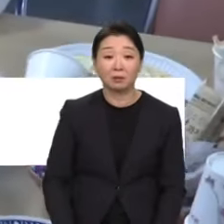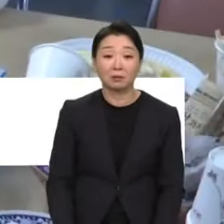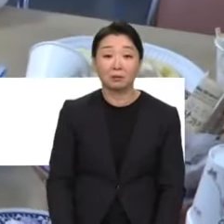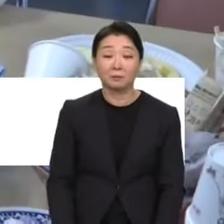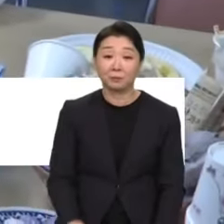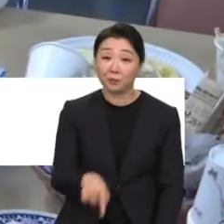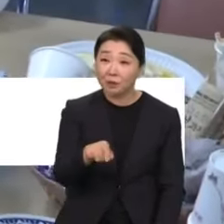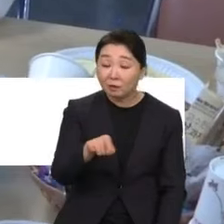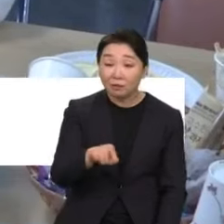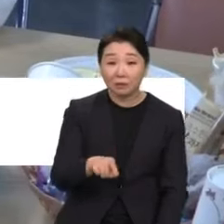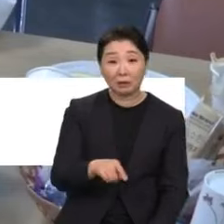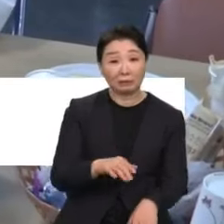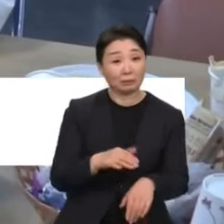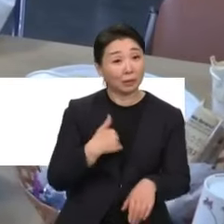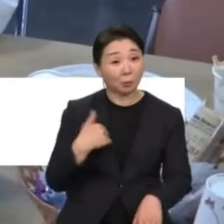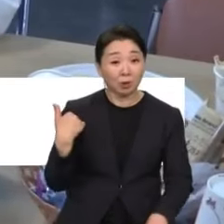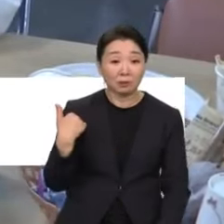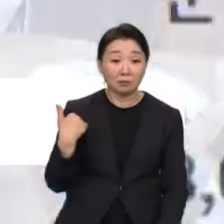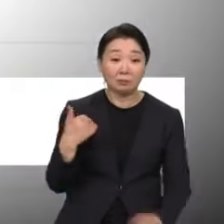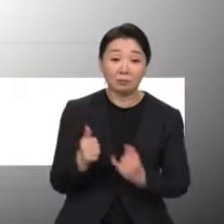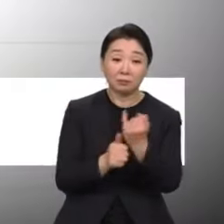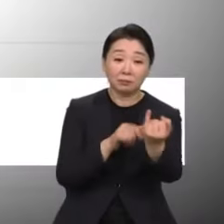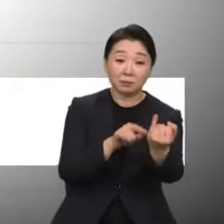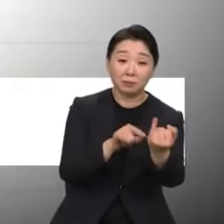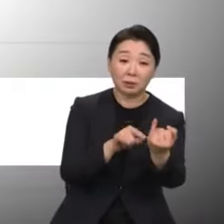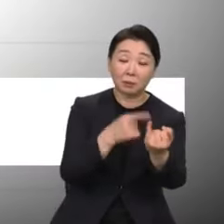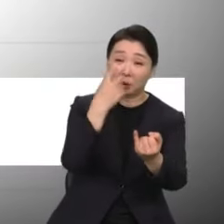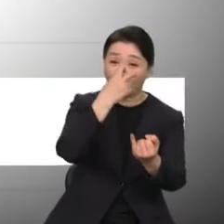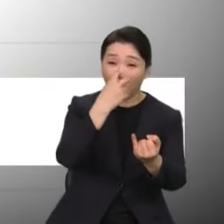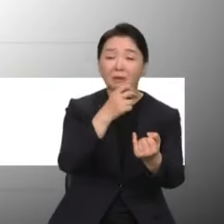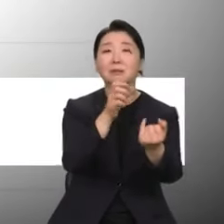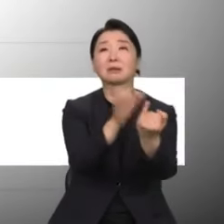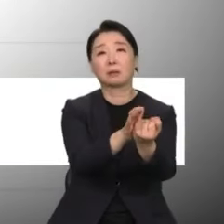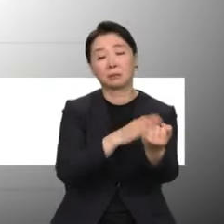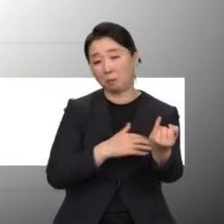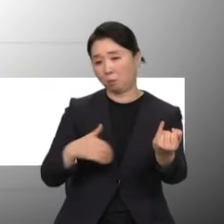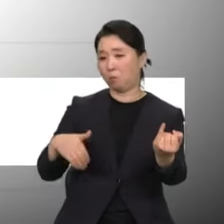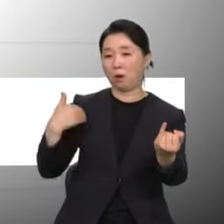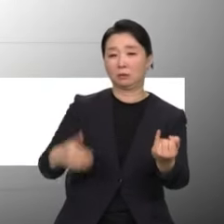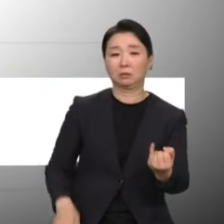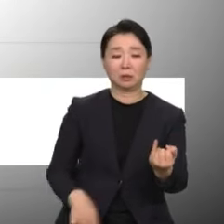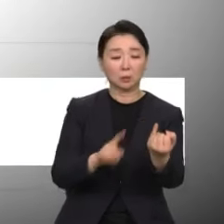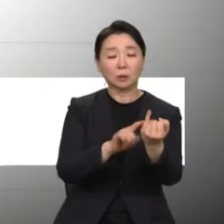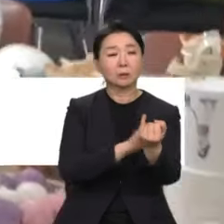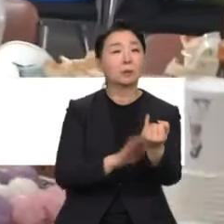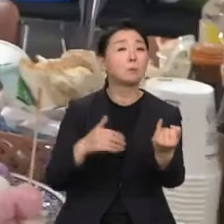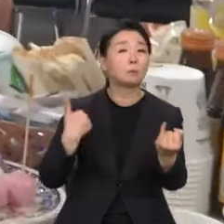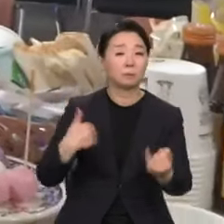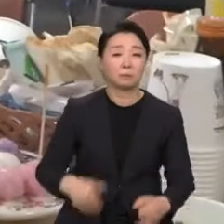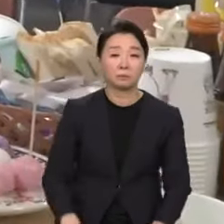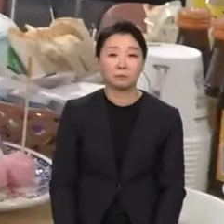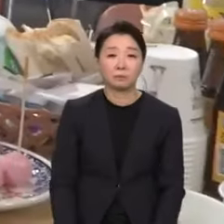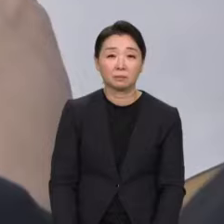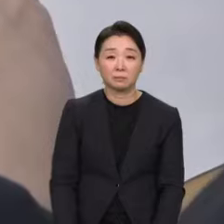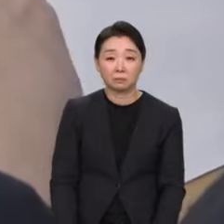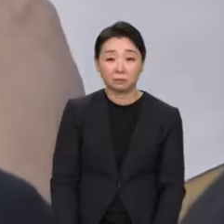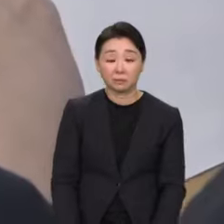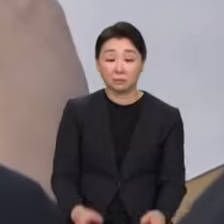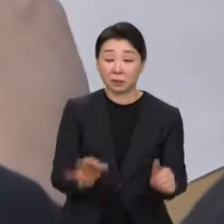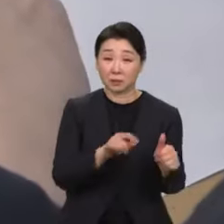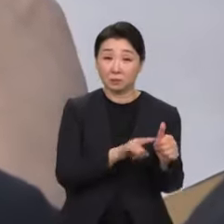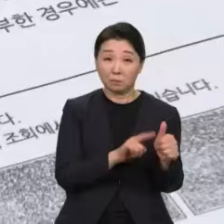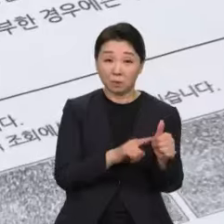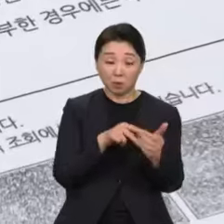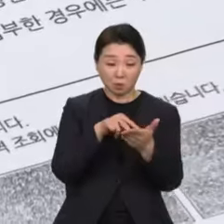그거에 대해서 내가 몰랐다니까요. 우리 집 사람이 그 관리를 하니까. 그래가지고 여자들은 잘 모르잖아요. 김 후보는 후보 등록